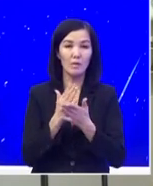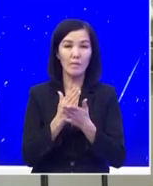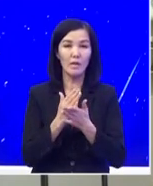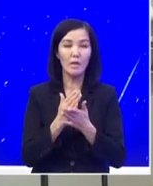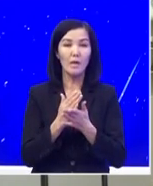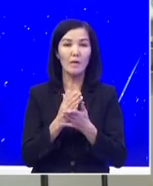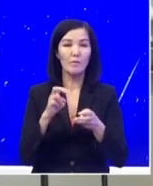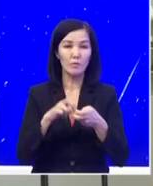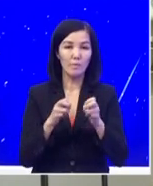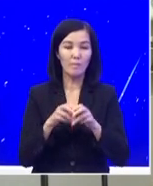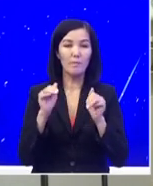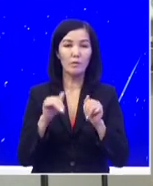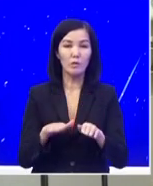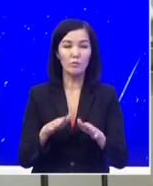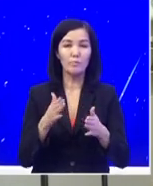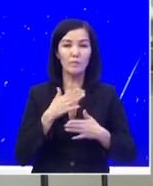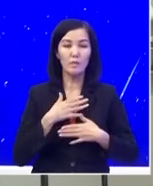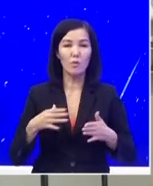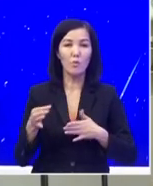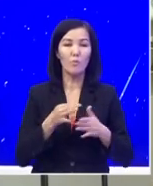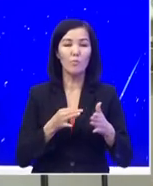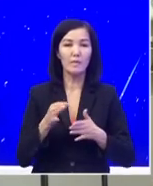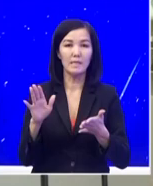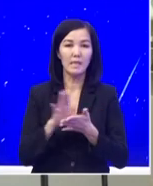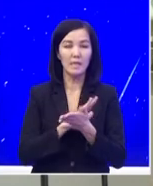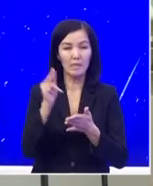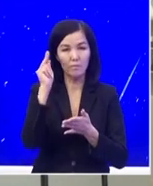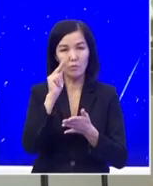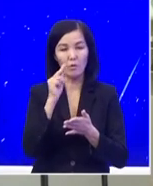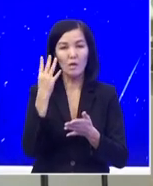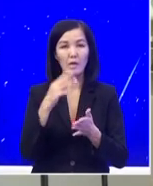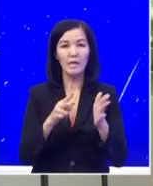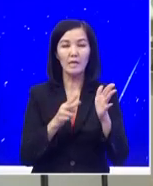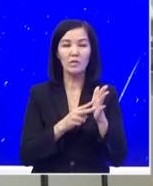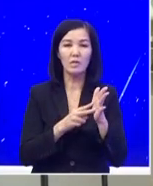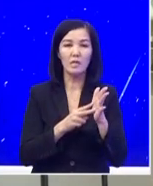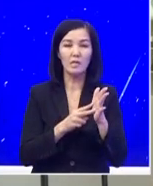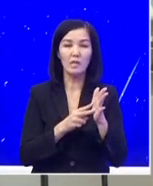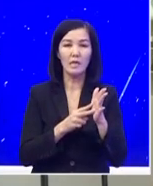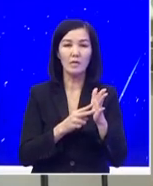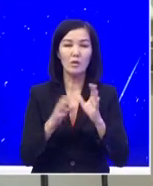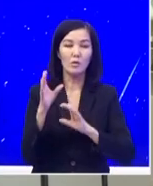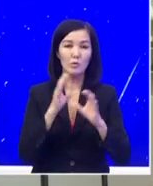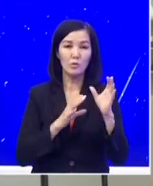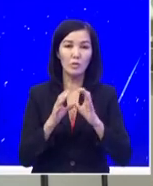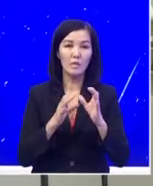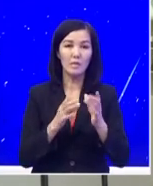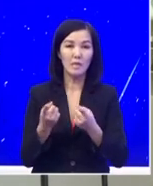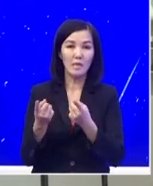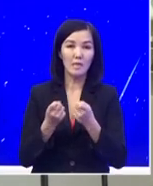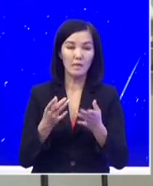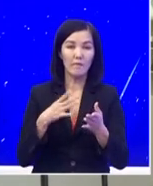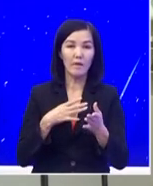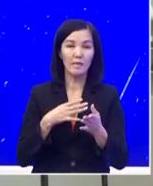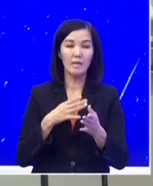Осы мәселені шешу үшін біздің облыстық әкімдік грантымен оқып жатқан 47 білімгерді үйретіп жатырмыз. Олар алдағы уақытта